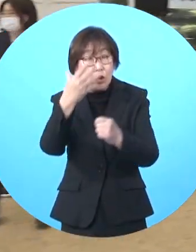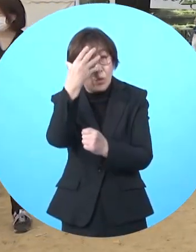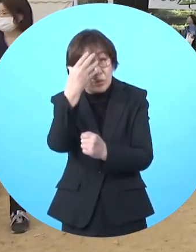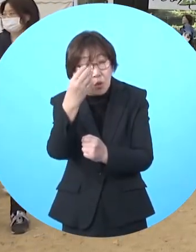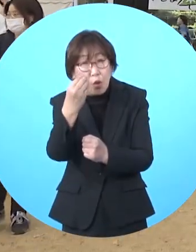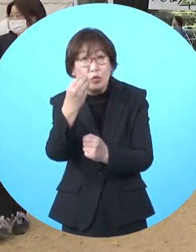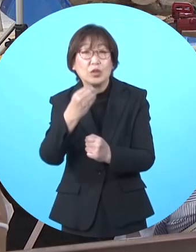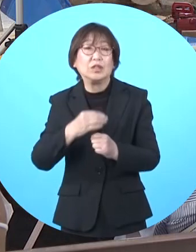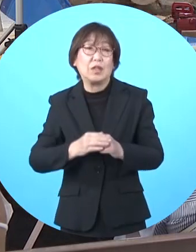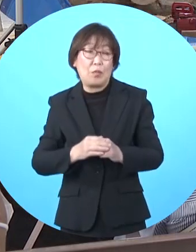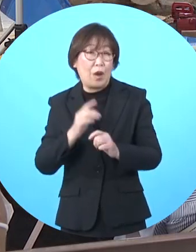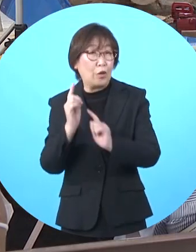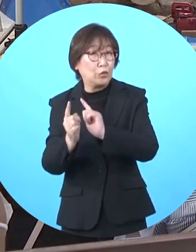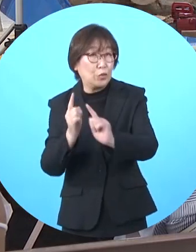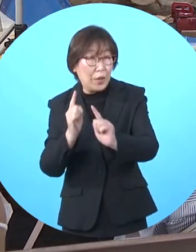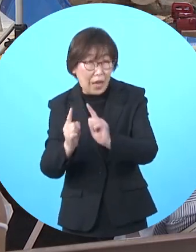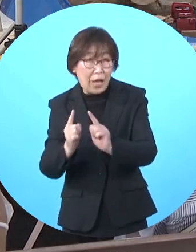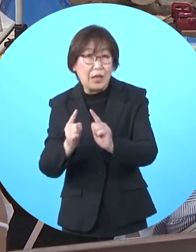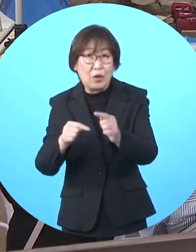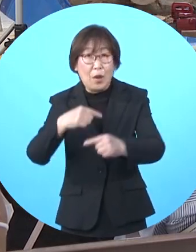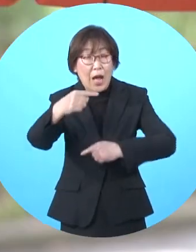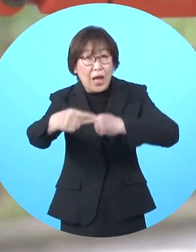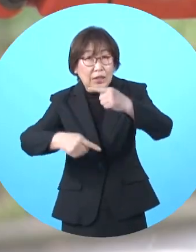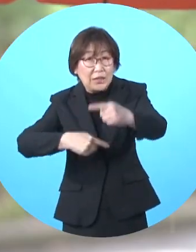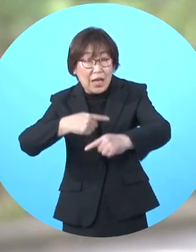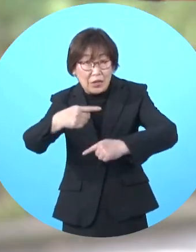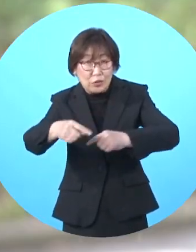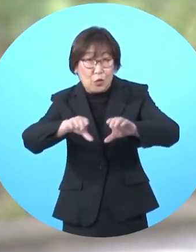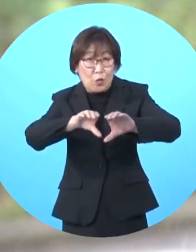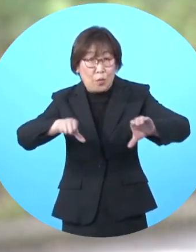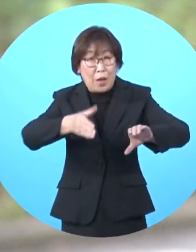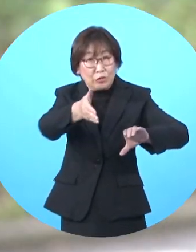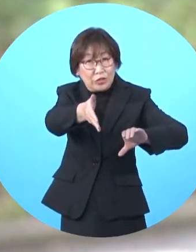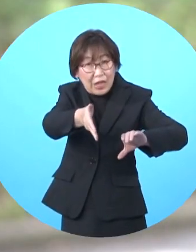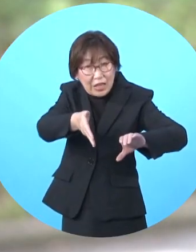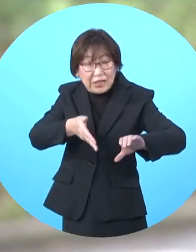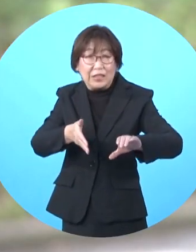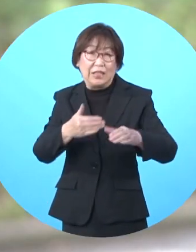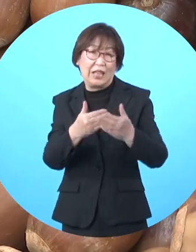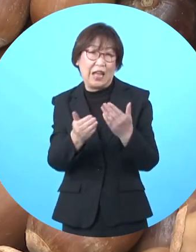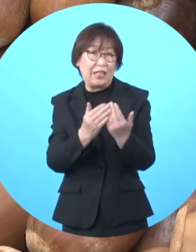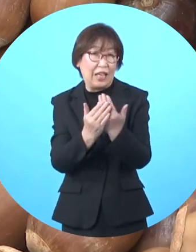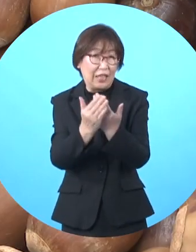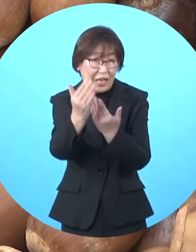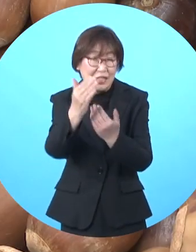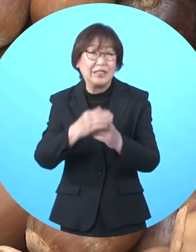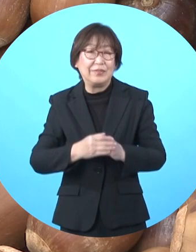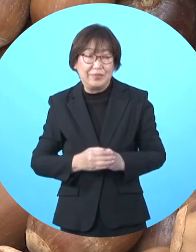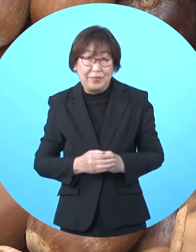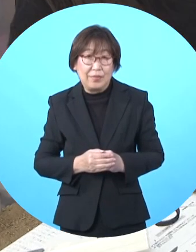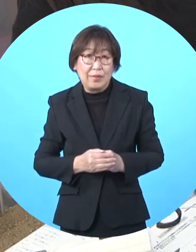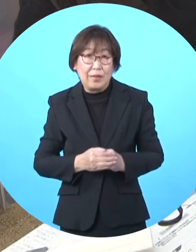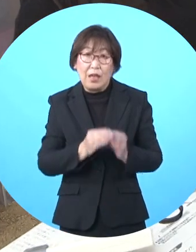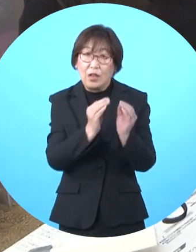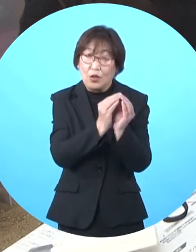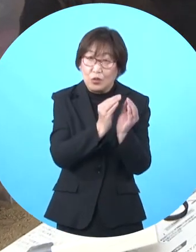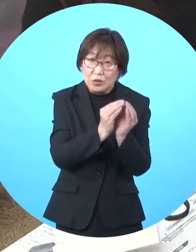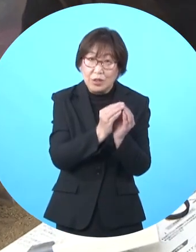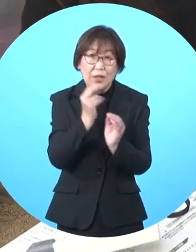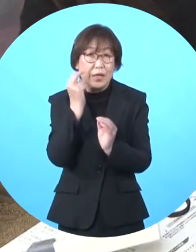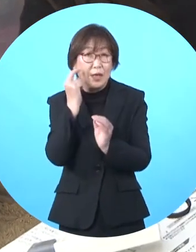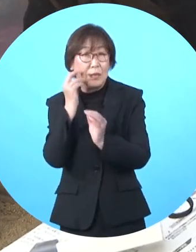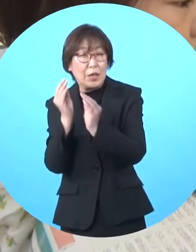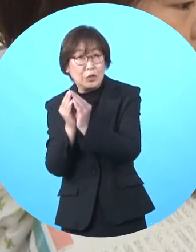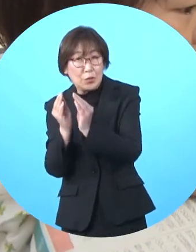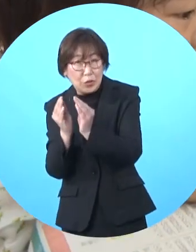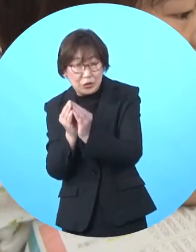フェアでは、チェーンソーを使った丸太切り体験会が行われたほか、どんぐりや松ぼっくりでオブジェを